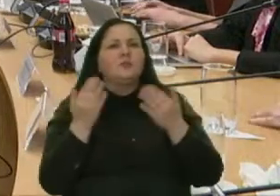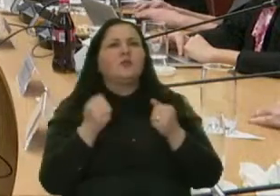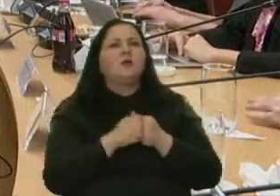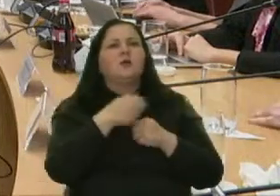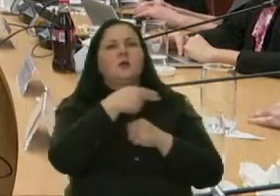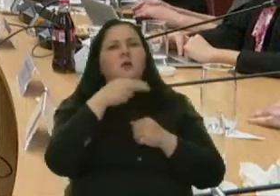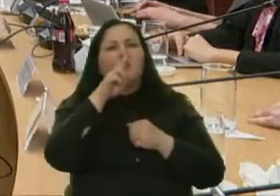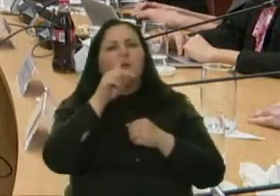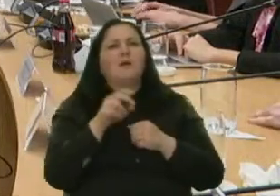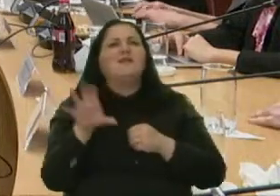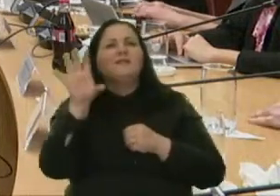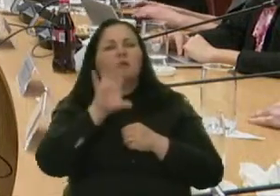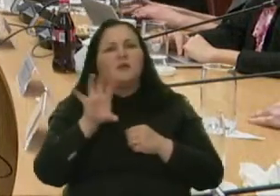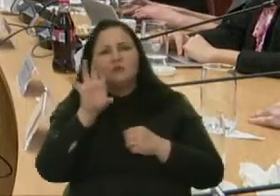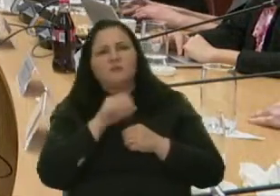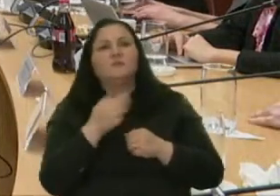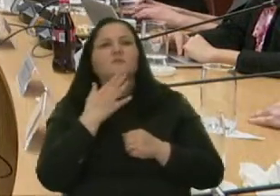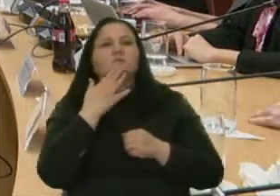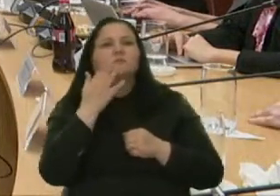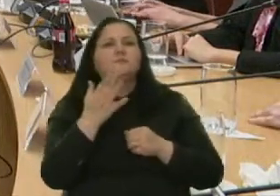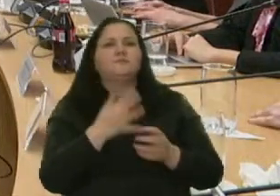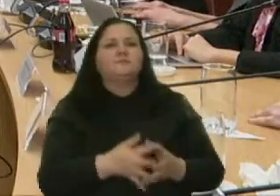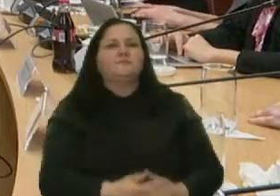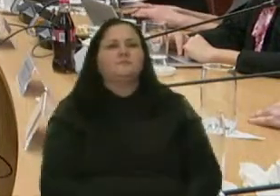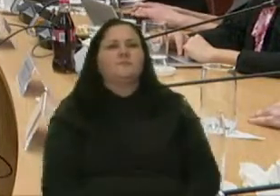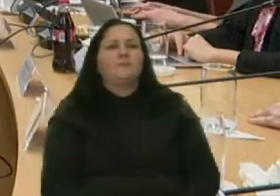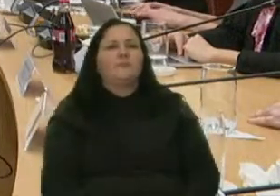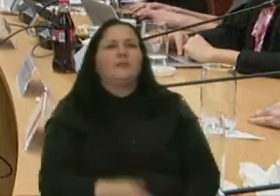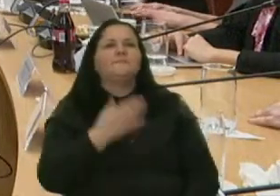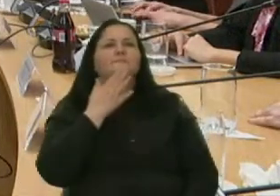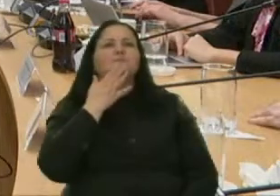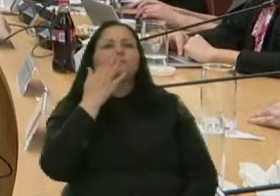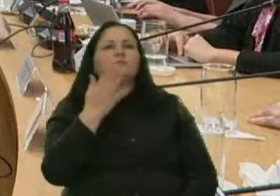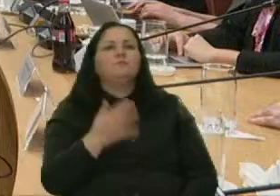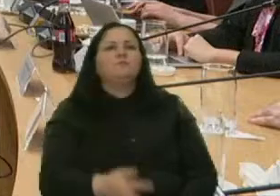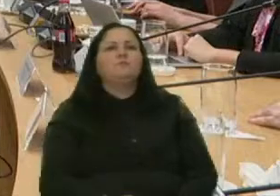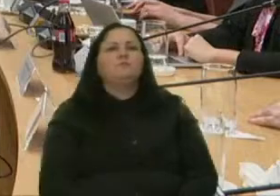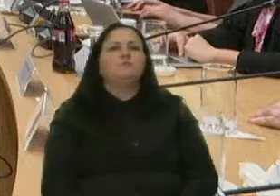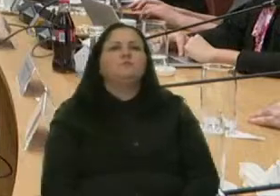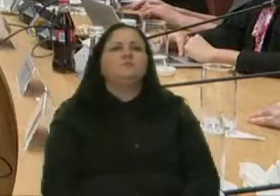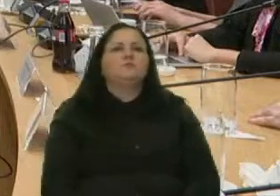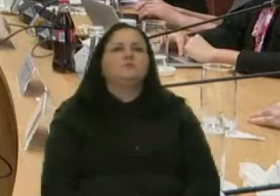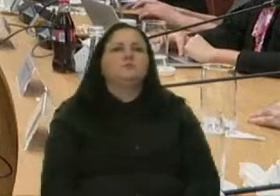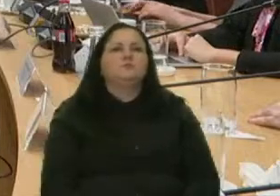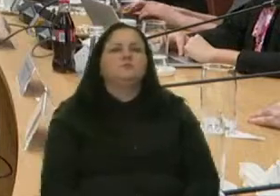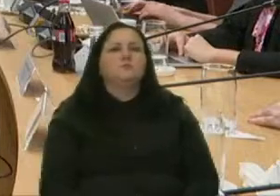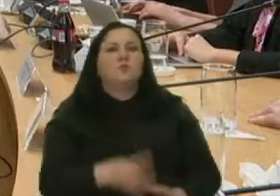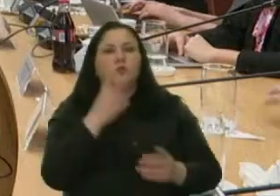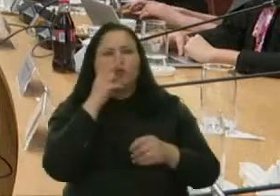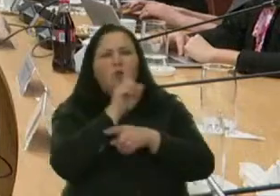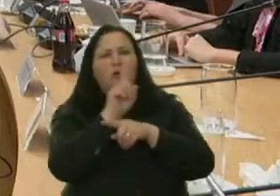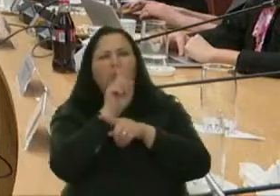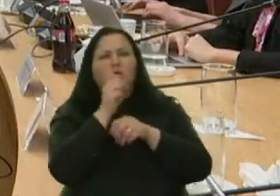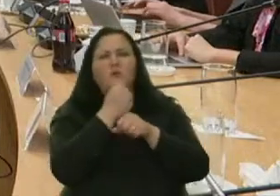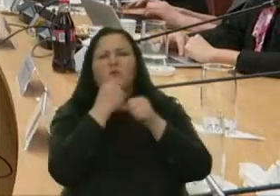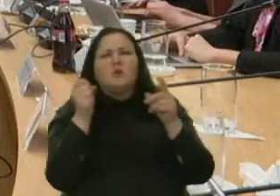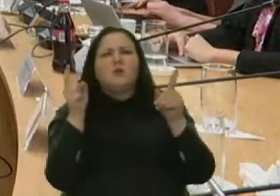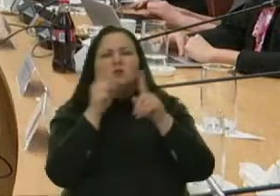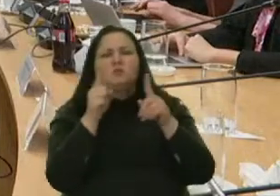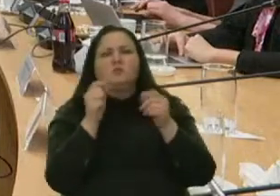al Transilvaniei Vă mulțumesc Vă mulțumesc eu doar două chestiuni foarte scur